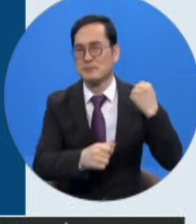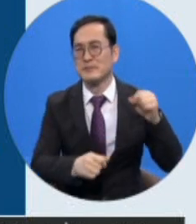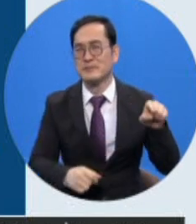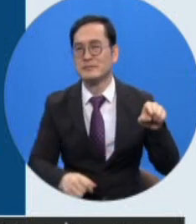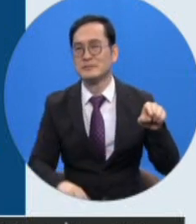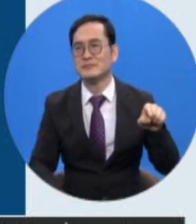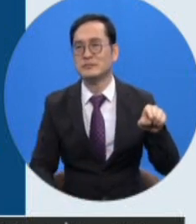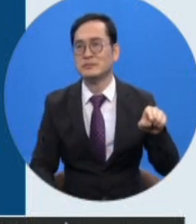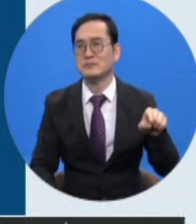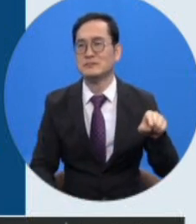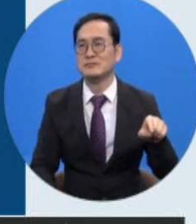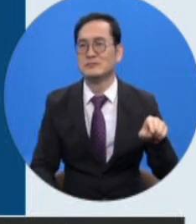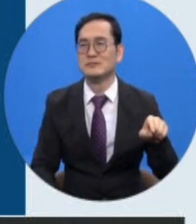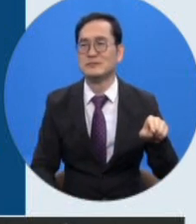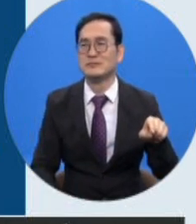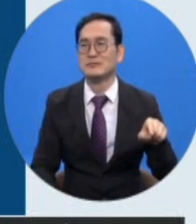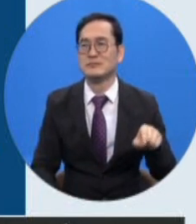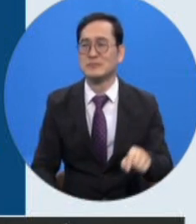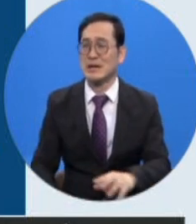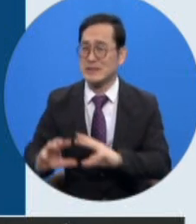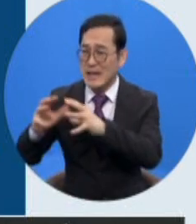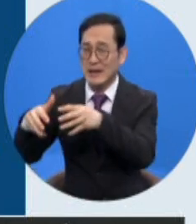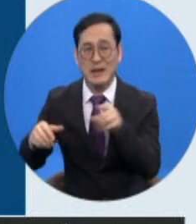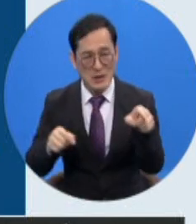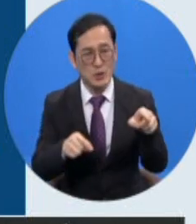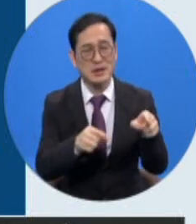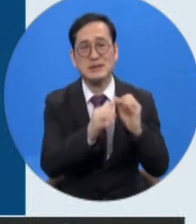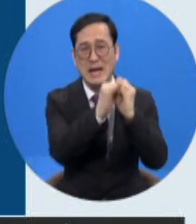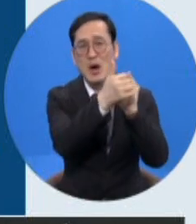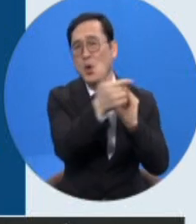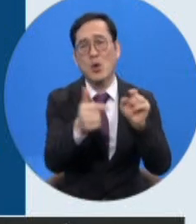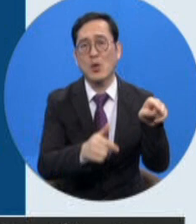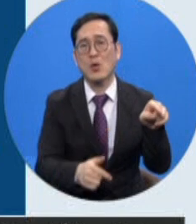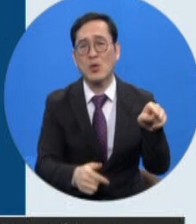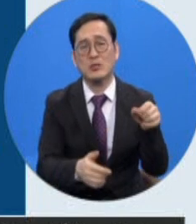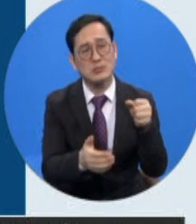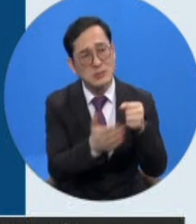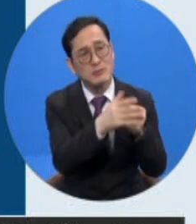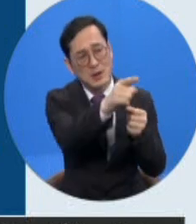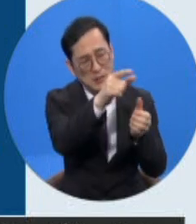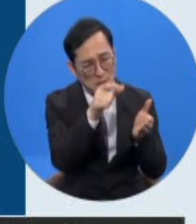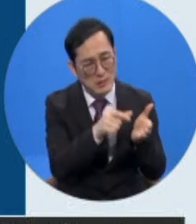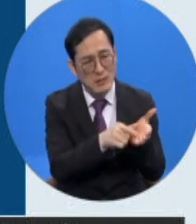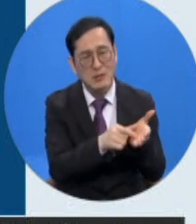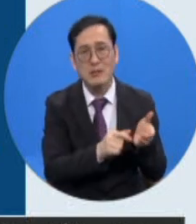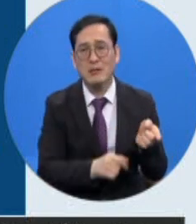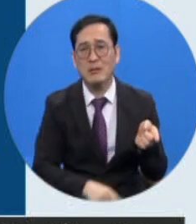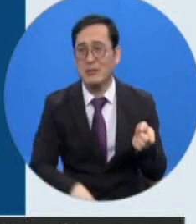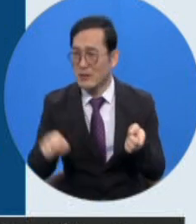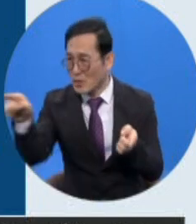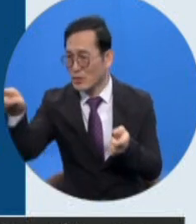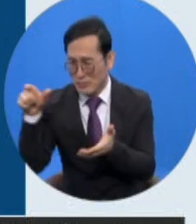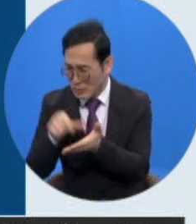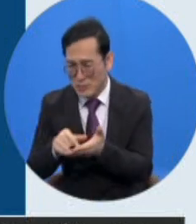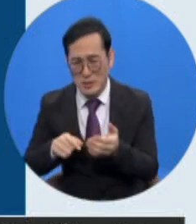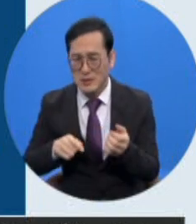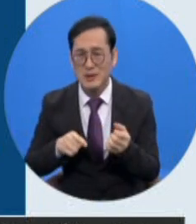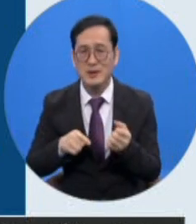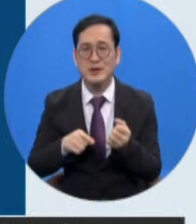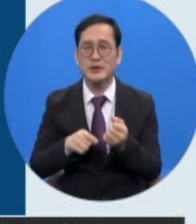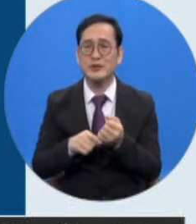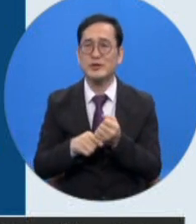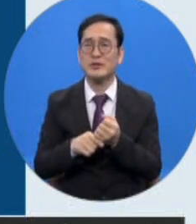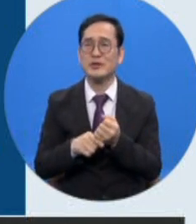미술 세계 대상전 입상을 굳이 속일 필요가 없었다. 이러면서 이제 기억을 정확히 못하지만 거짓말 이유가 없다. 이렇게 이제